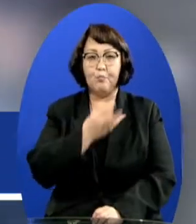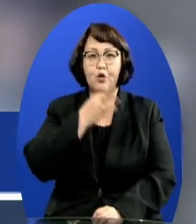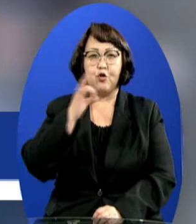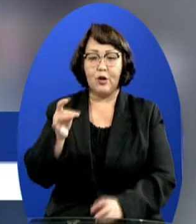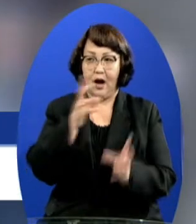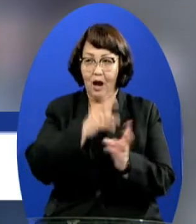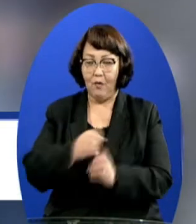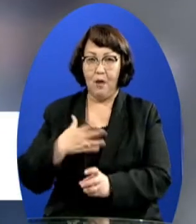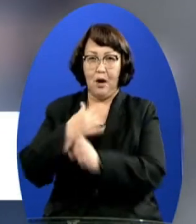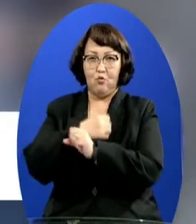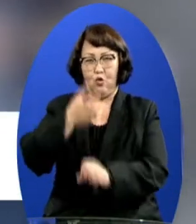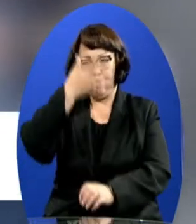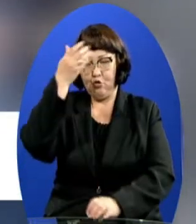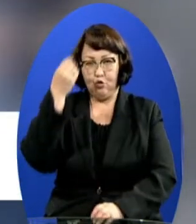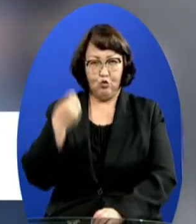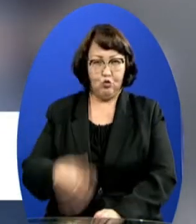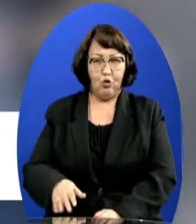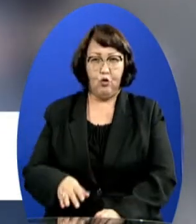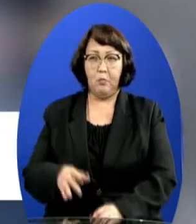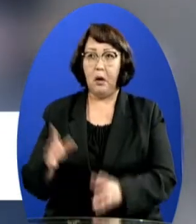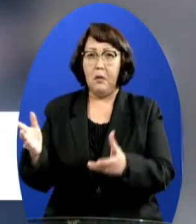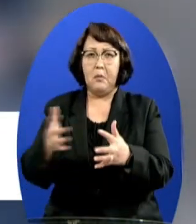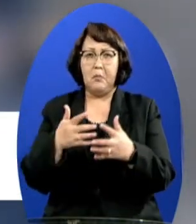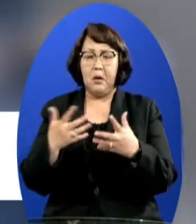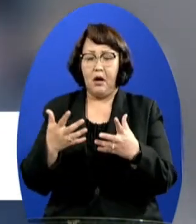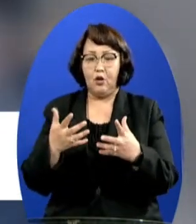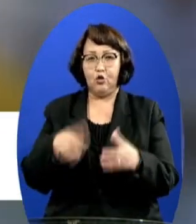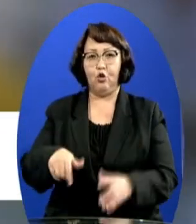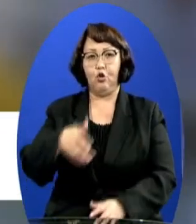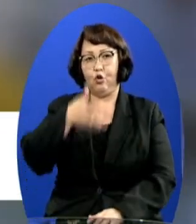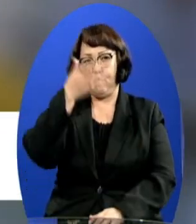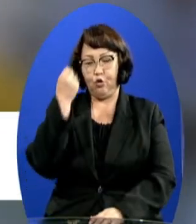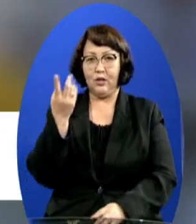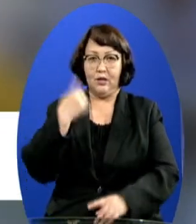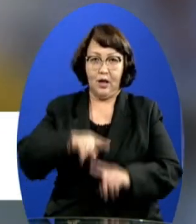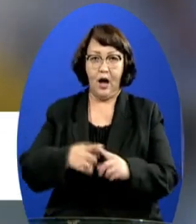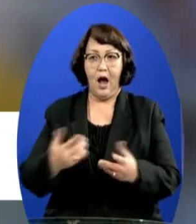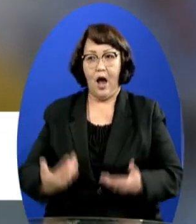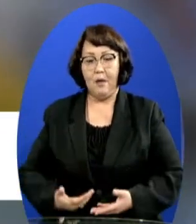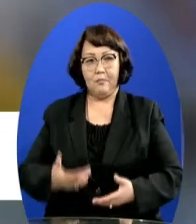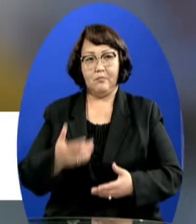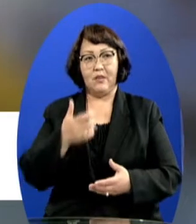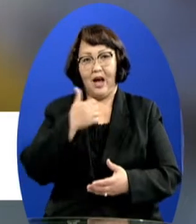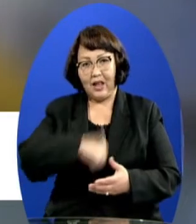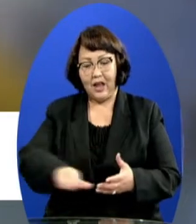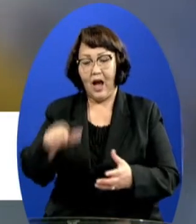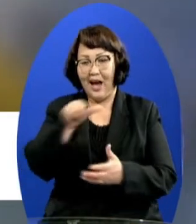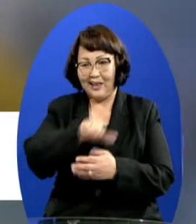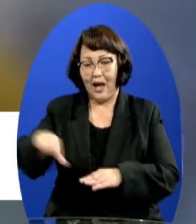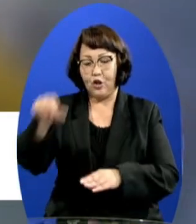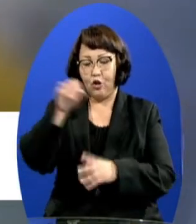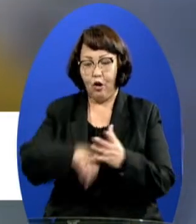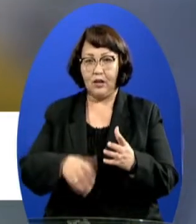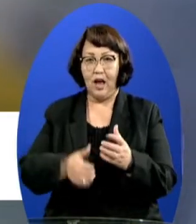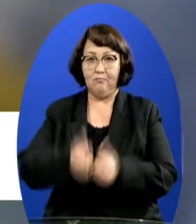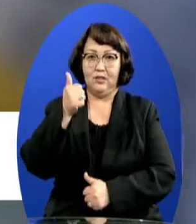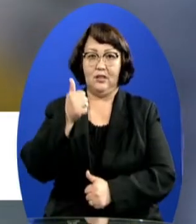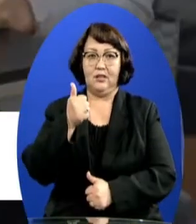гэдэг цаг тулсан үед хүндхэн сорилт олддог байна. Тэдний нэг нь өнөөдөр амьдралаа дахин эхлүүлсэндээ баяртай байгаагаа бидэнтэй хуваалцсан